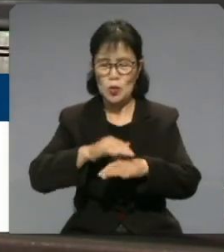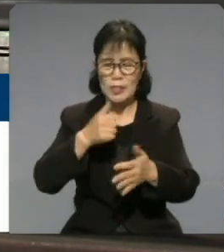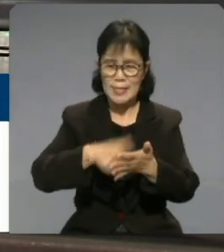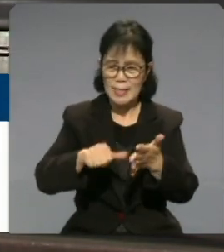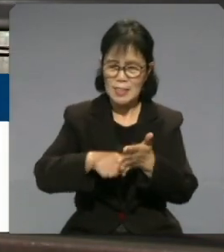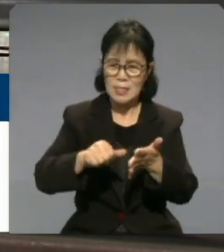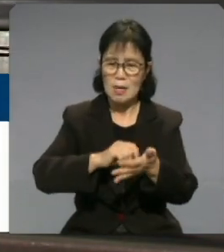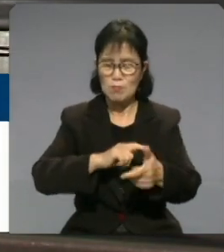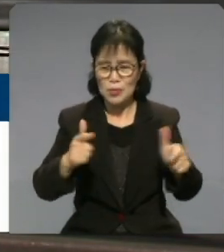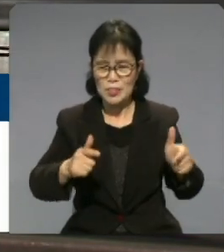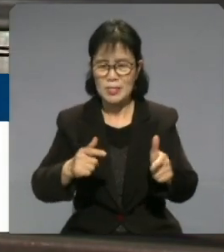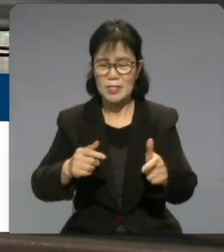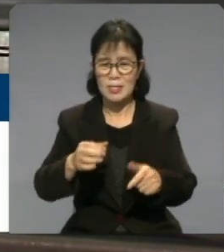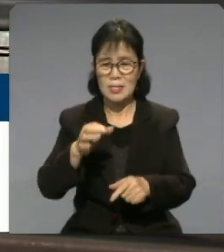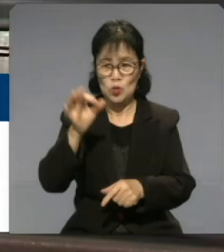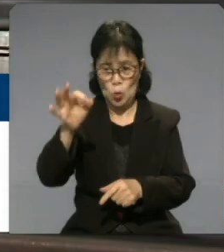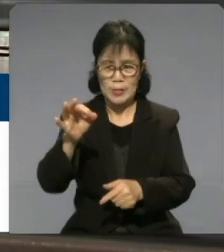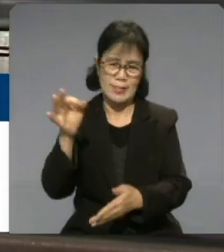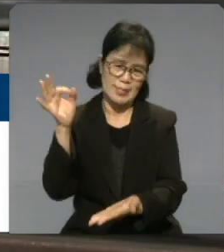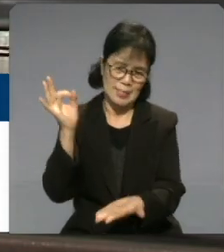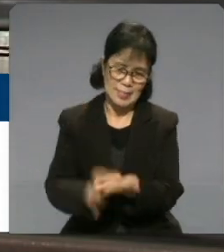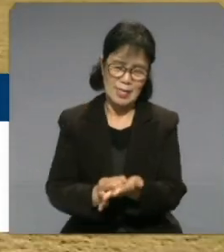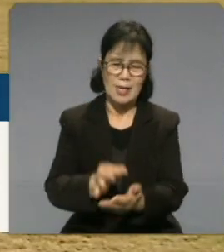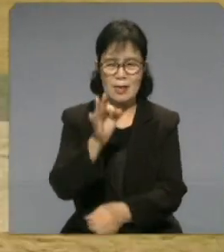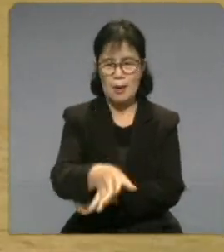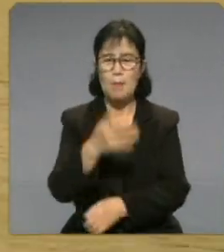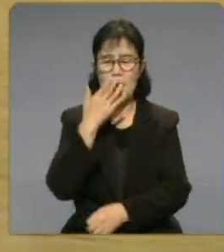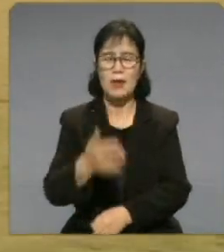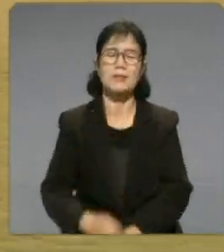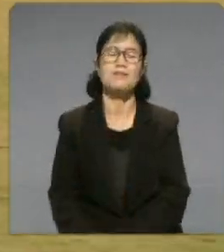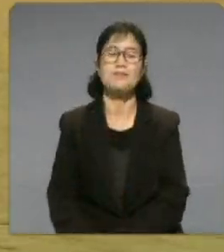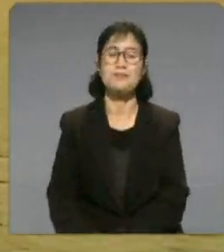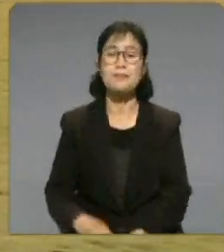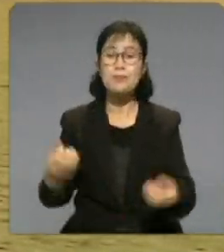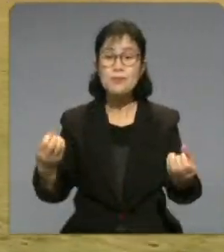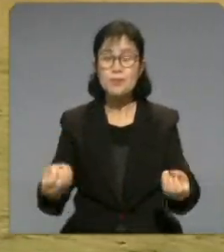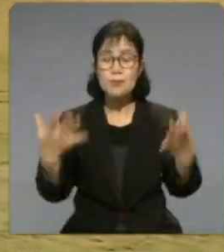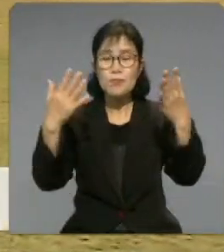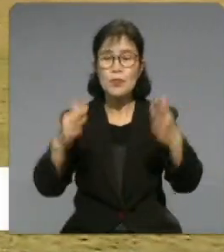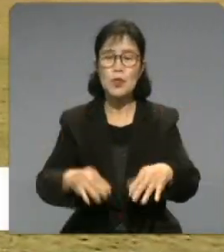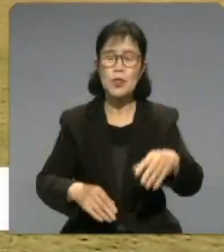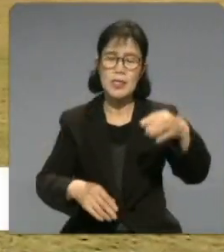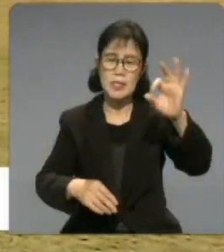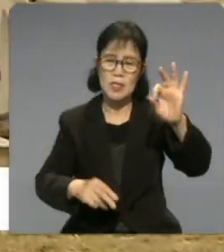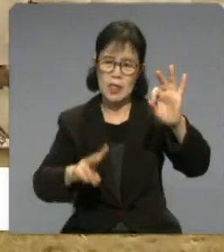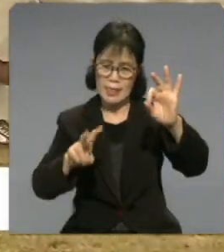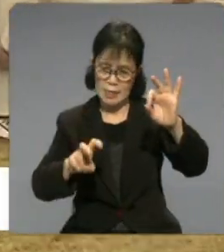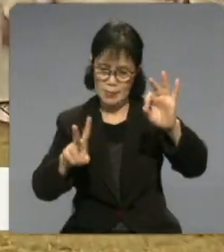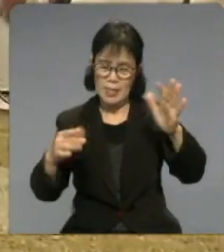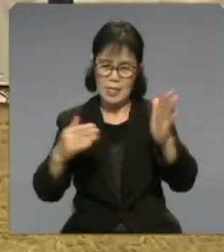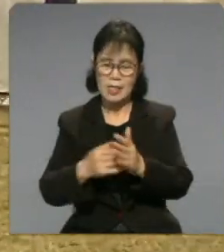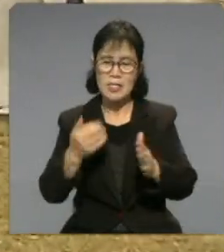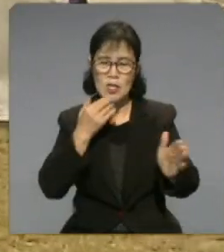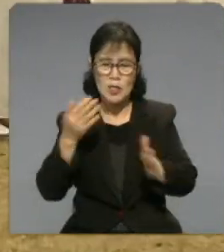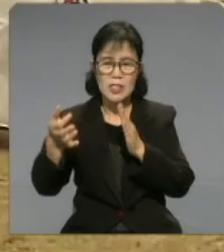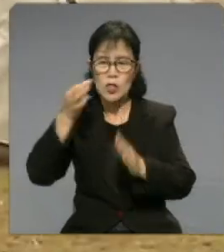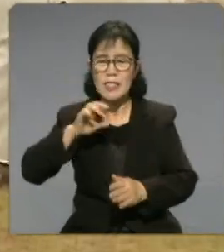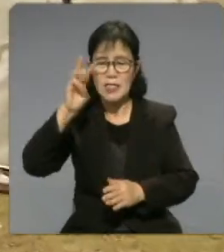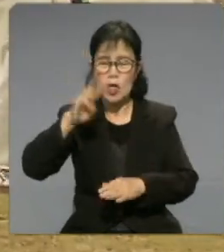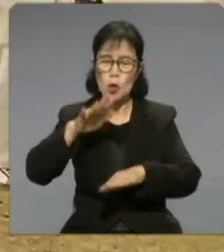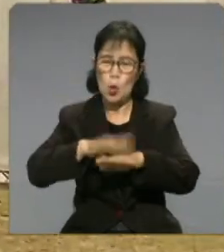우리 우수한 농특산물을 싼 가격에. 이번 축제는 오는 22일까지 경기도